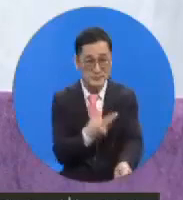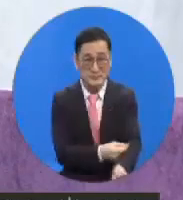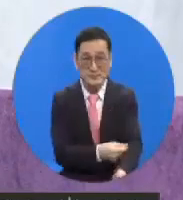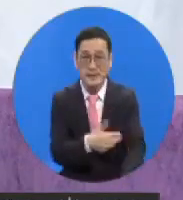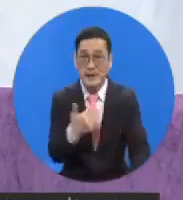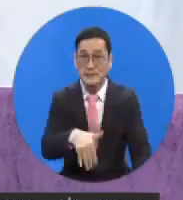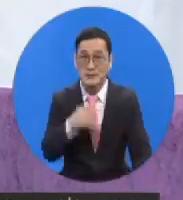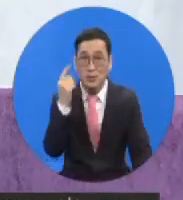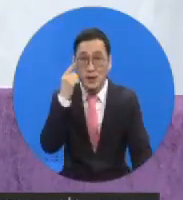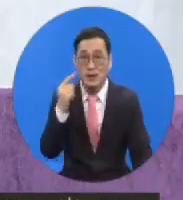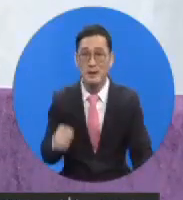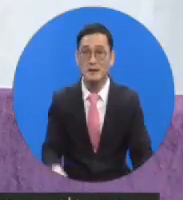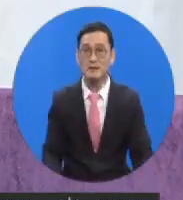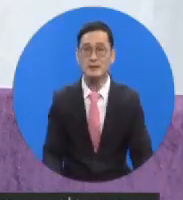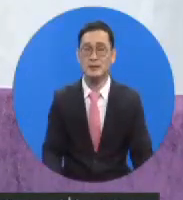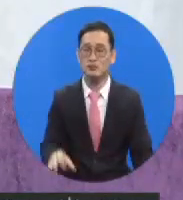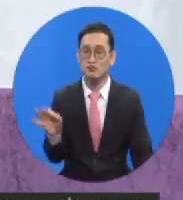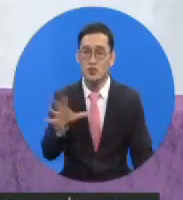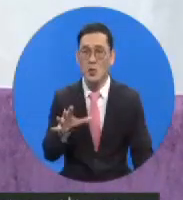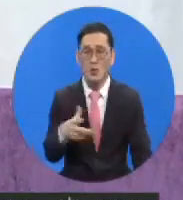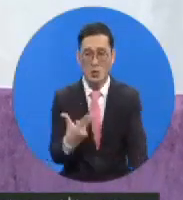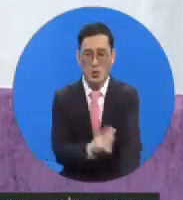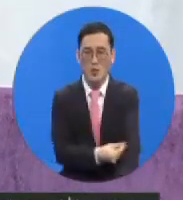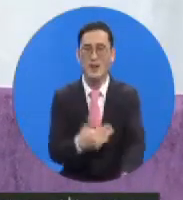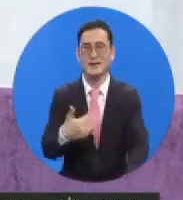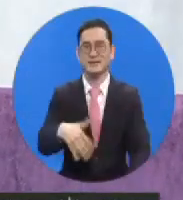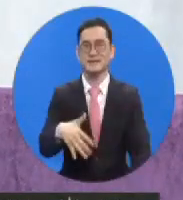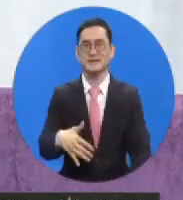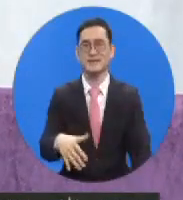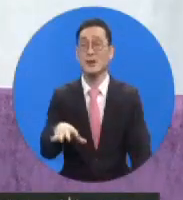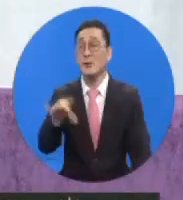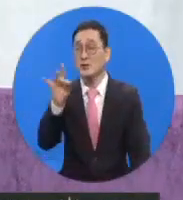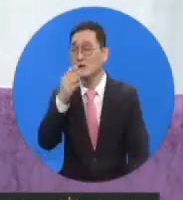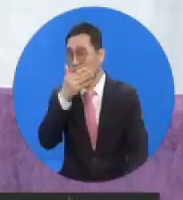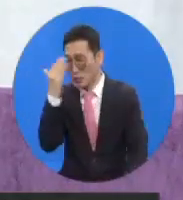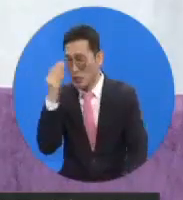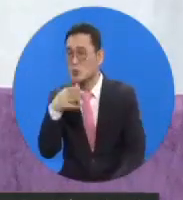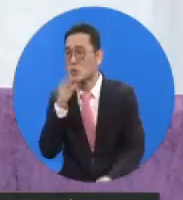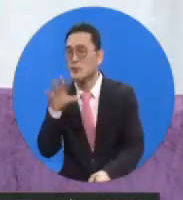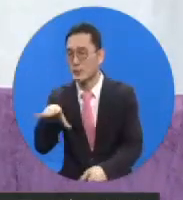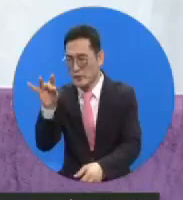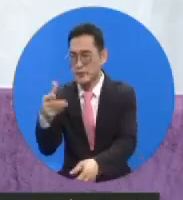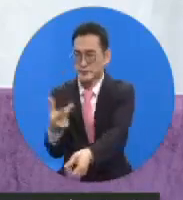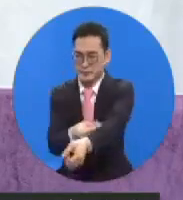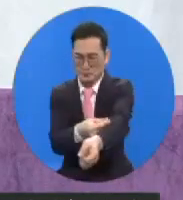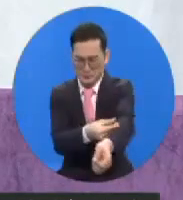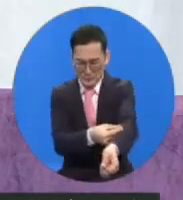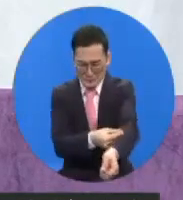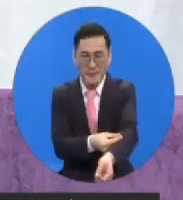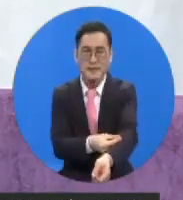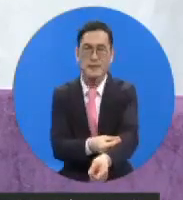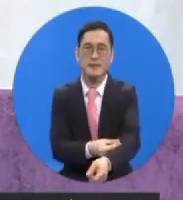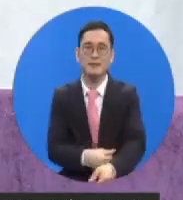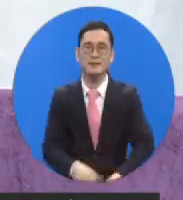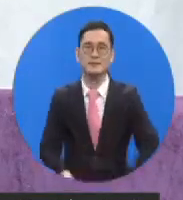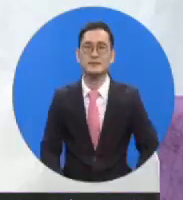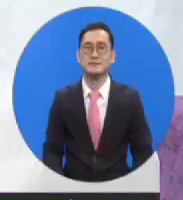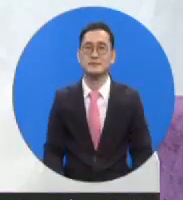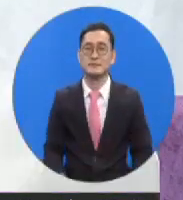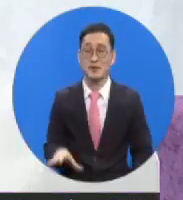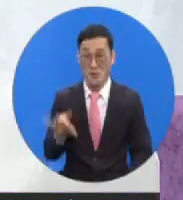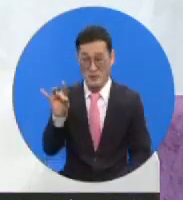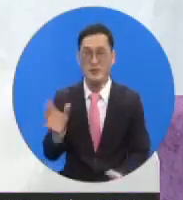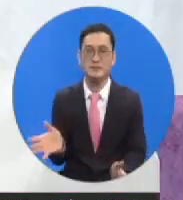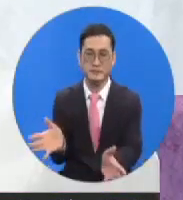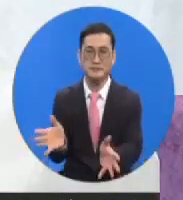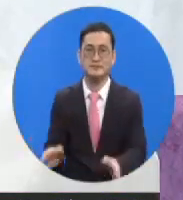이제 그 청소년들하고 그다음에 노인층을 중심으로 이제 무료 접종을 하다 보니까 아마 이제 그래서 본인은 안 맞고 있다 이런 건데 전 아까 전에